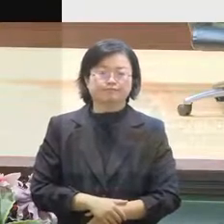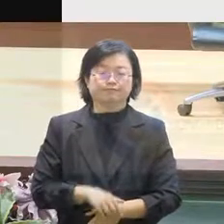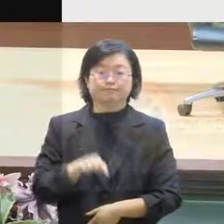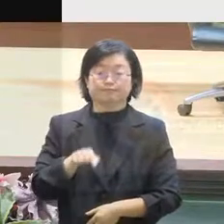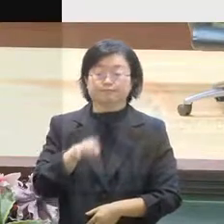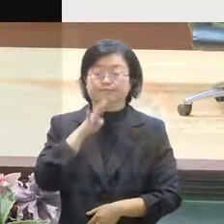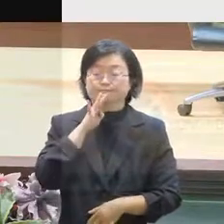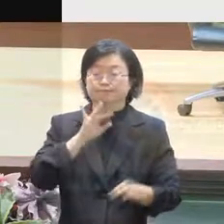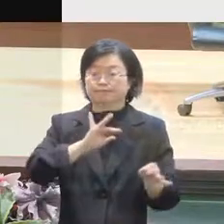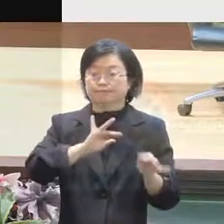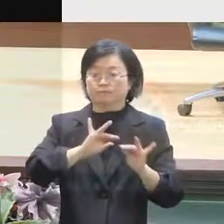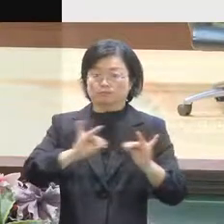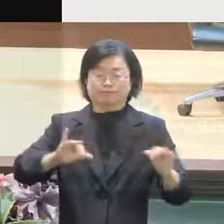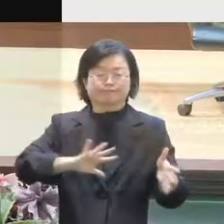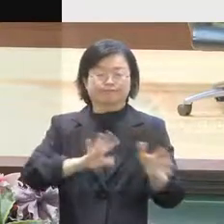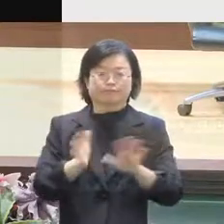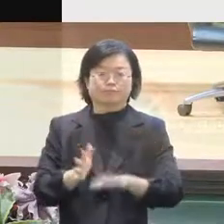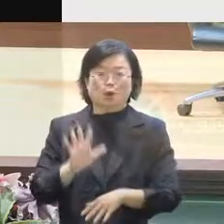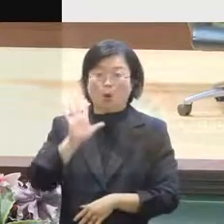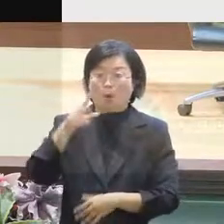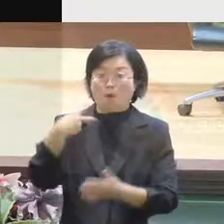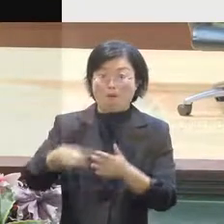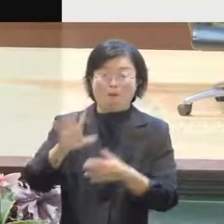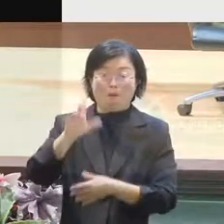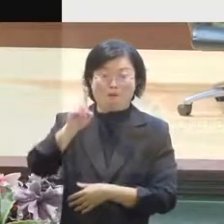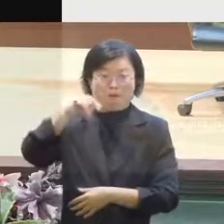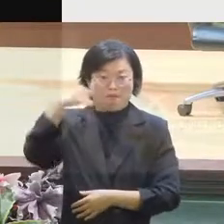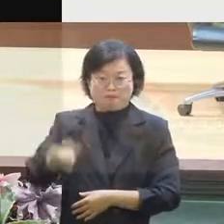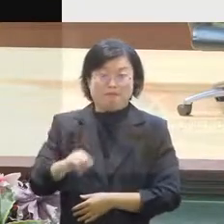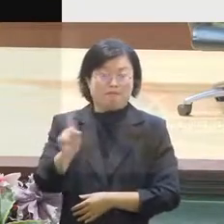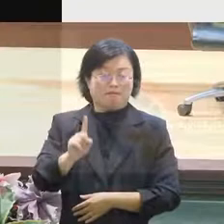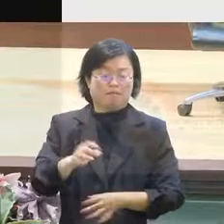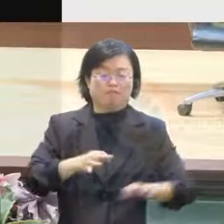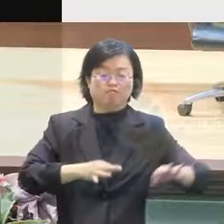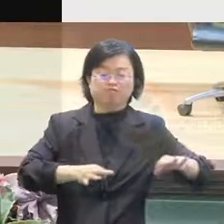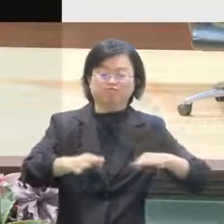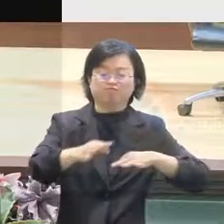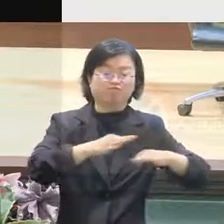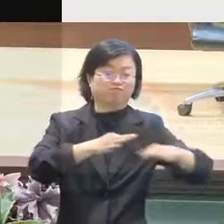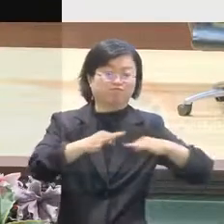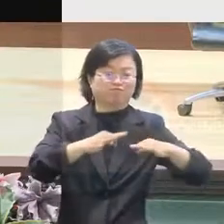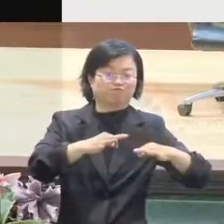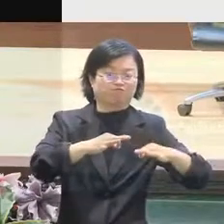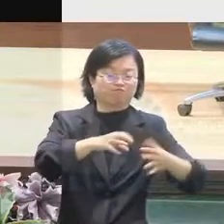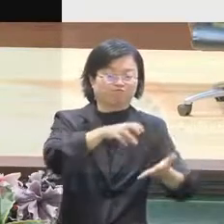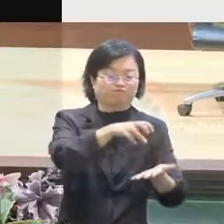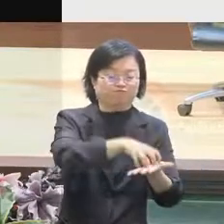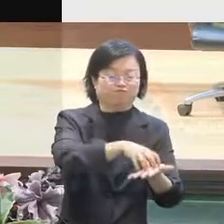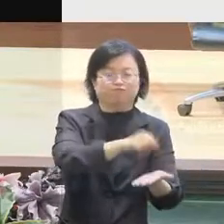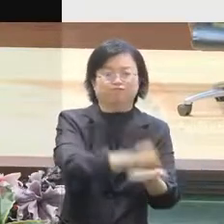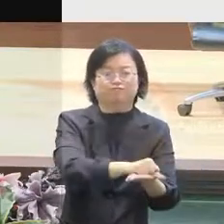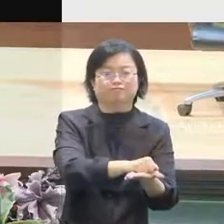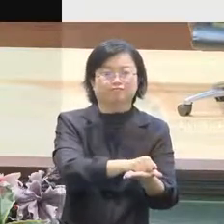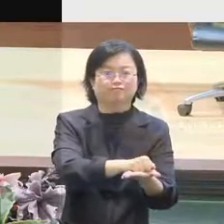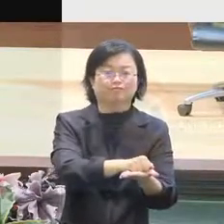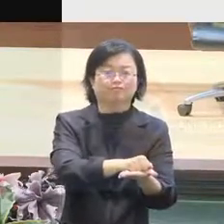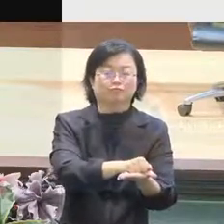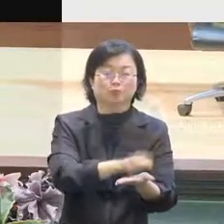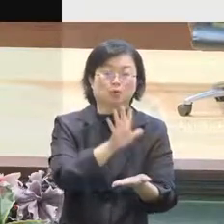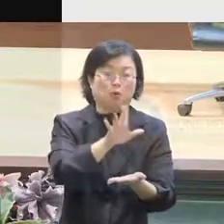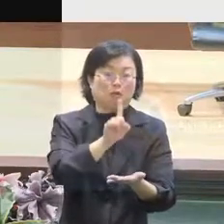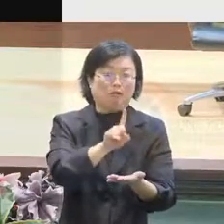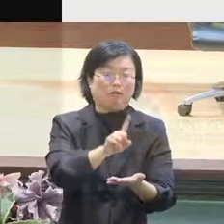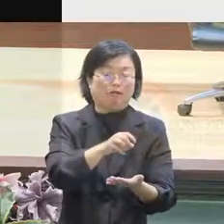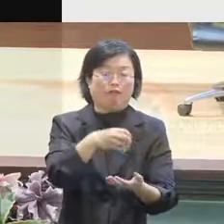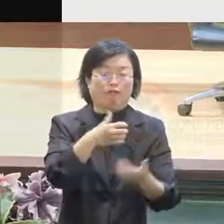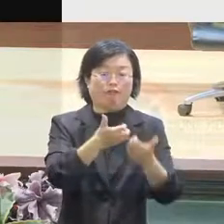况。那另外一个排名最差的呢，就是商业登记。商业登记的有一个得零分的类